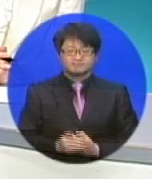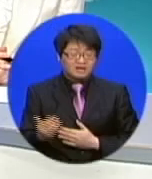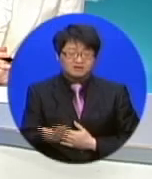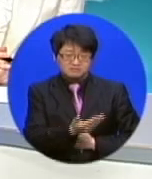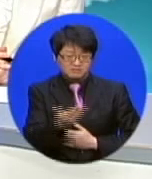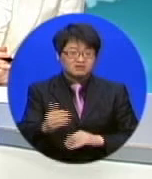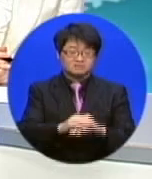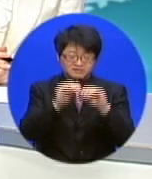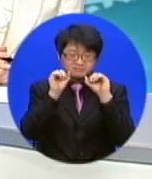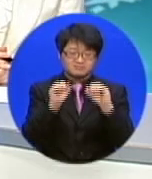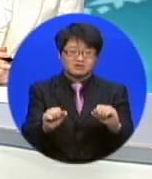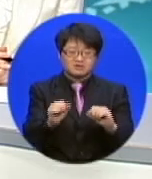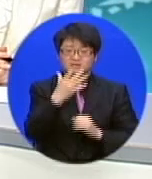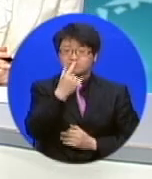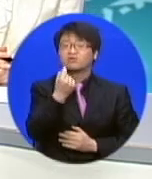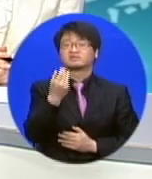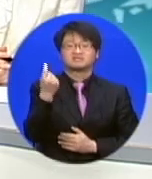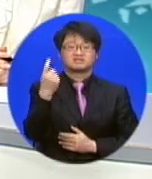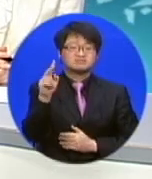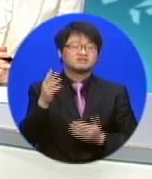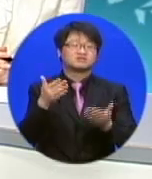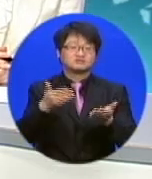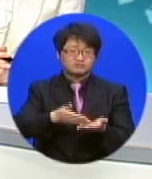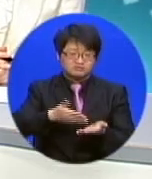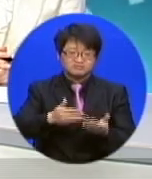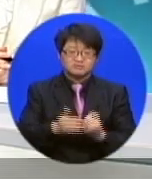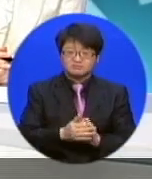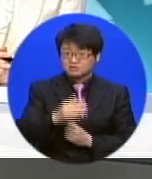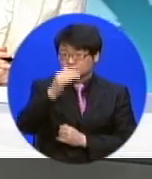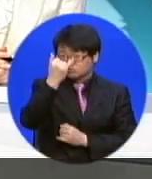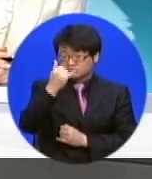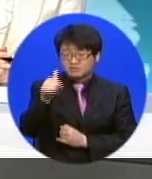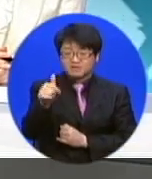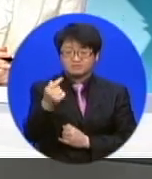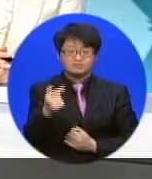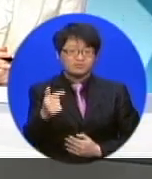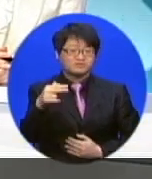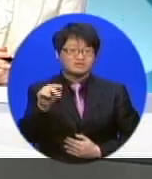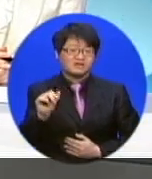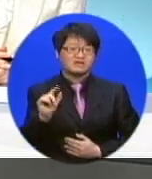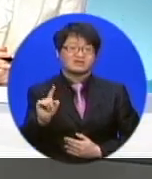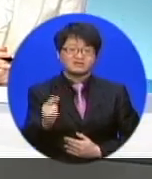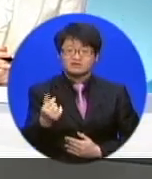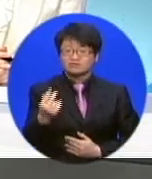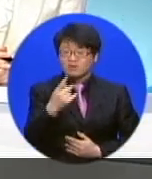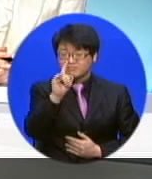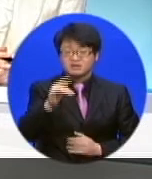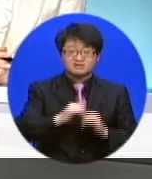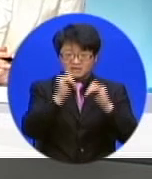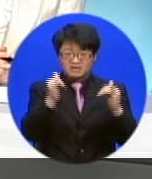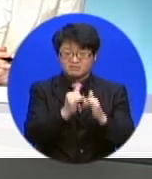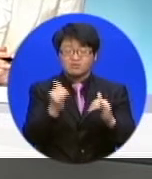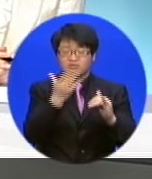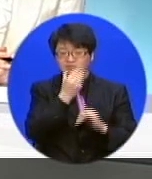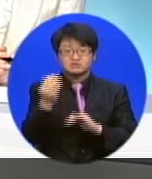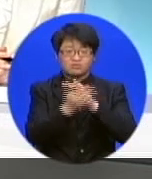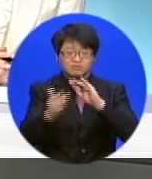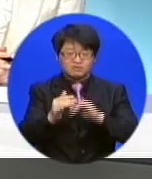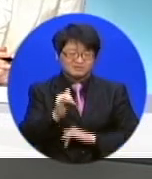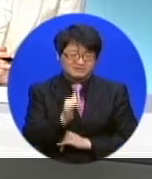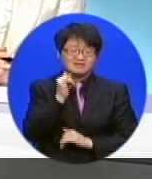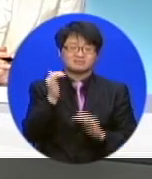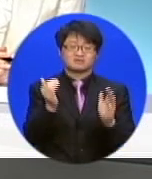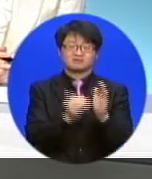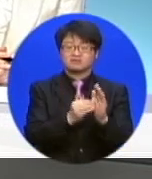시청자 여러분 안녕하십니까? 복지 TV 뉴스입니다. 충남 논산에서 또 한 명의 사회복지 공무원이 자살을 했습니다.